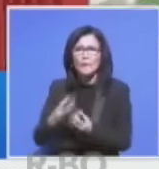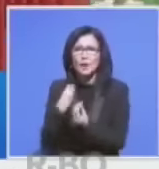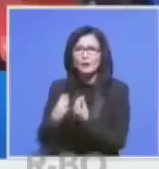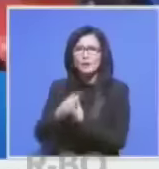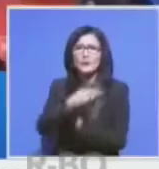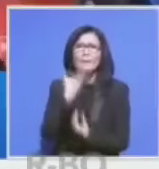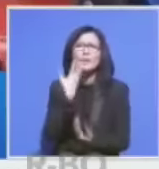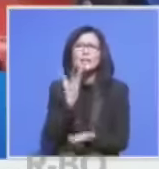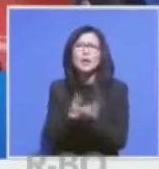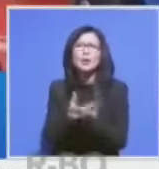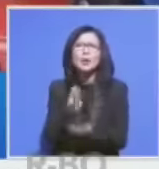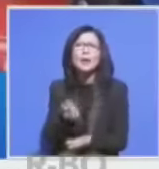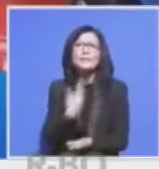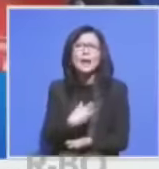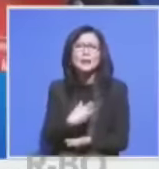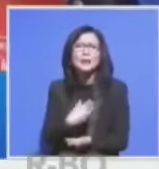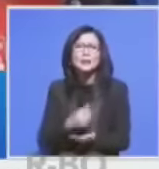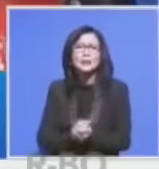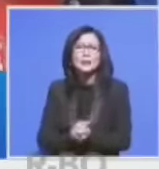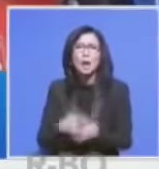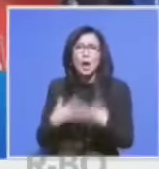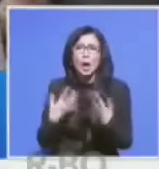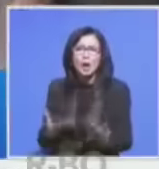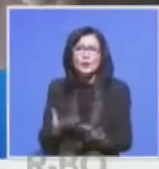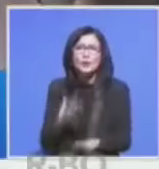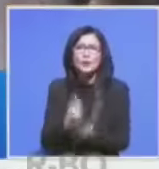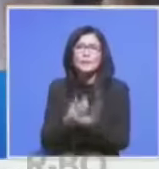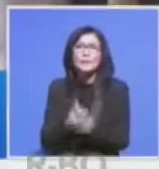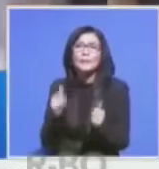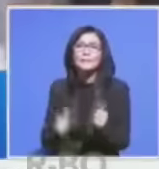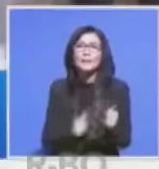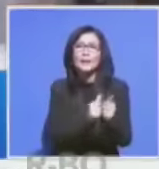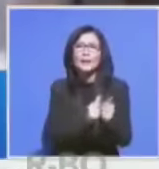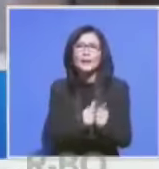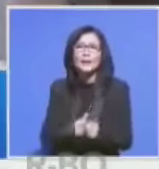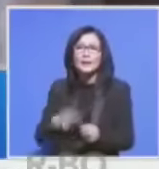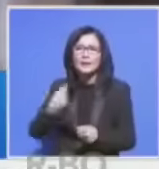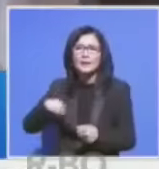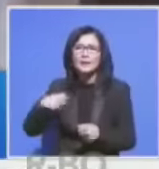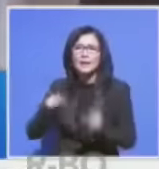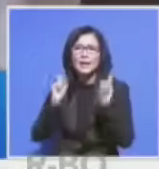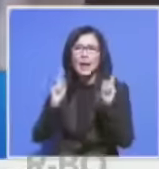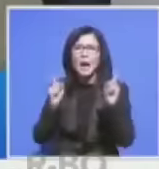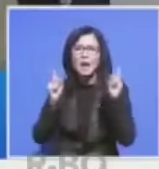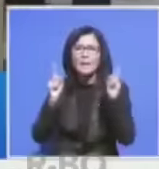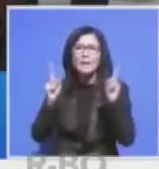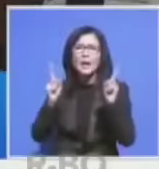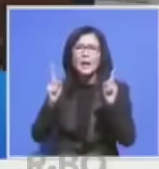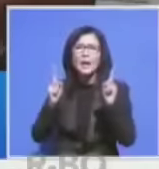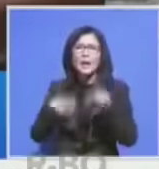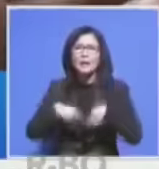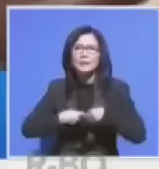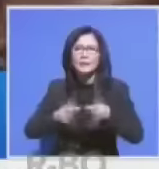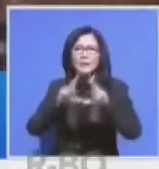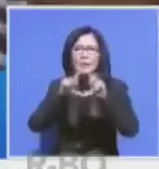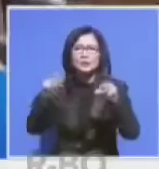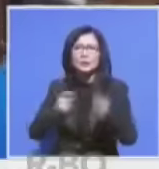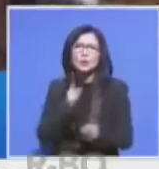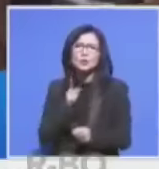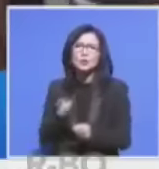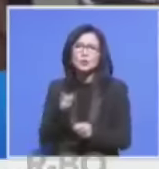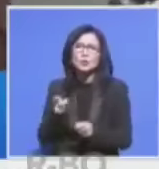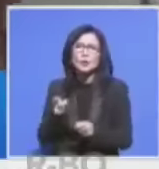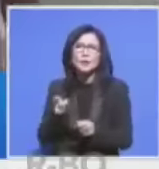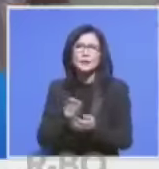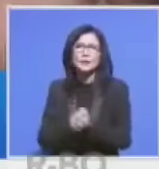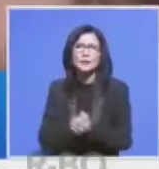segera mengembalikan uang mereka. Para korban juga meminta pendampingan Kementerian Agama dan menyampaikan surat yang berisi tuntutan jemaah